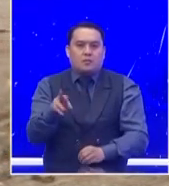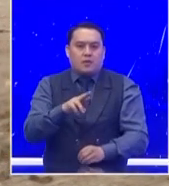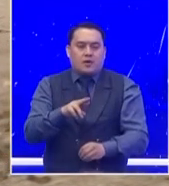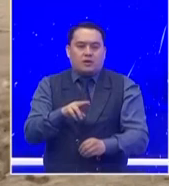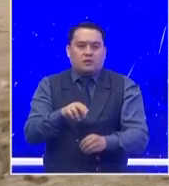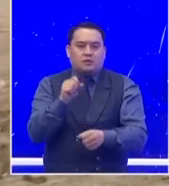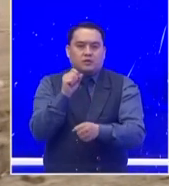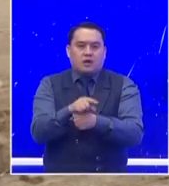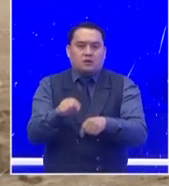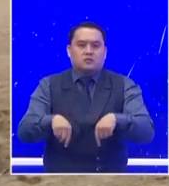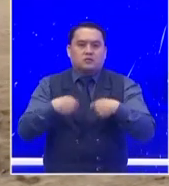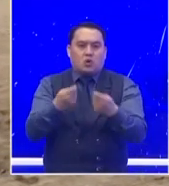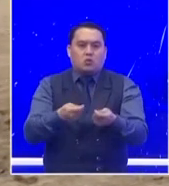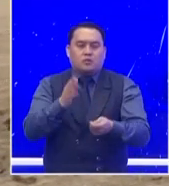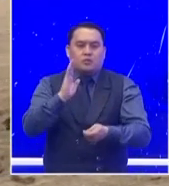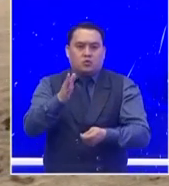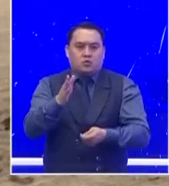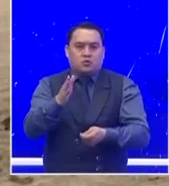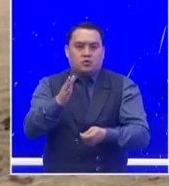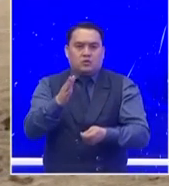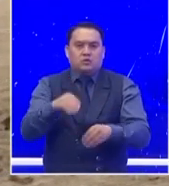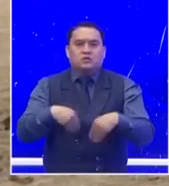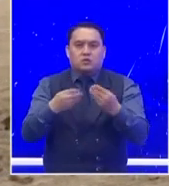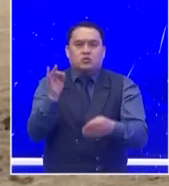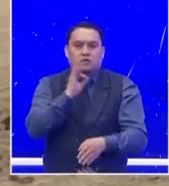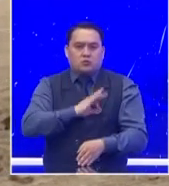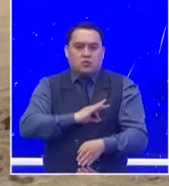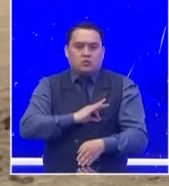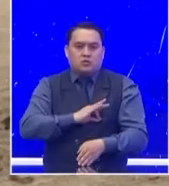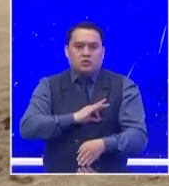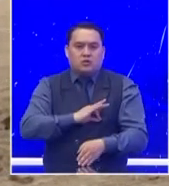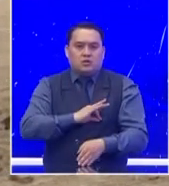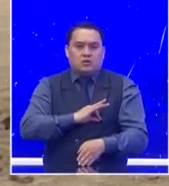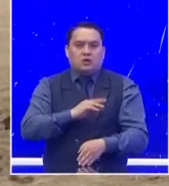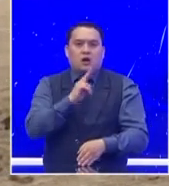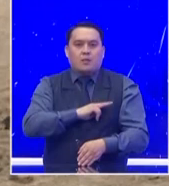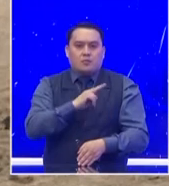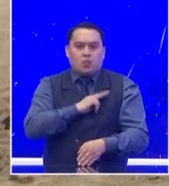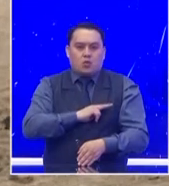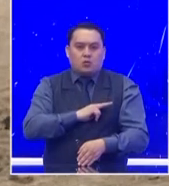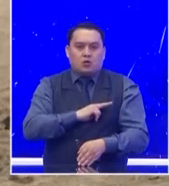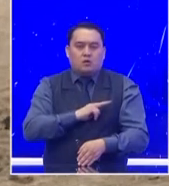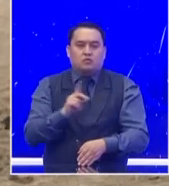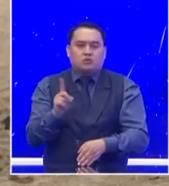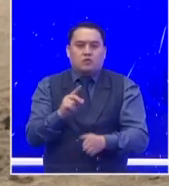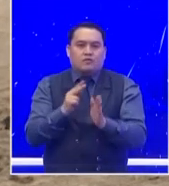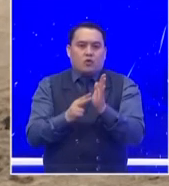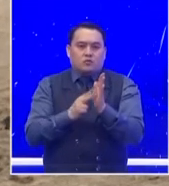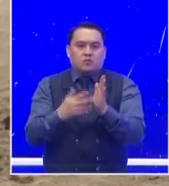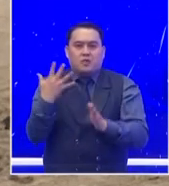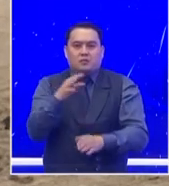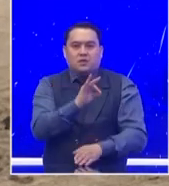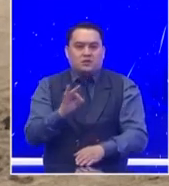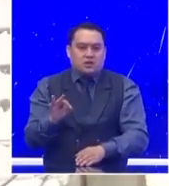В текущем году, 13 мая, этот дом будет сдан в эксплуатацию. В настоящее время работы выполнены на